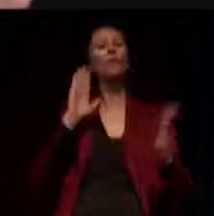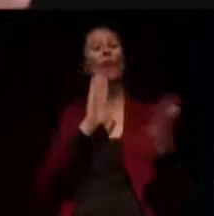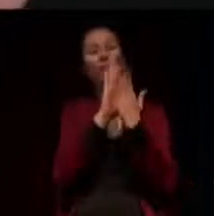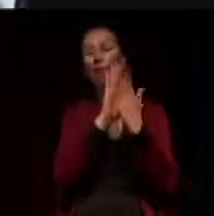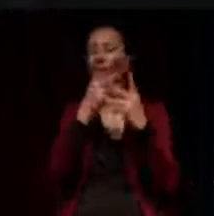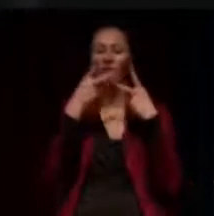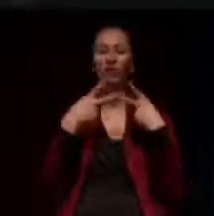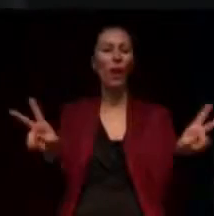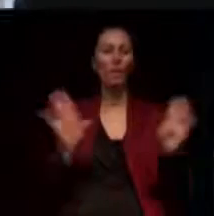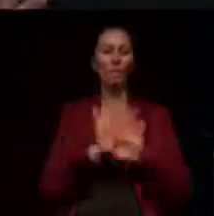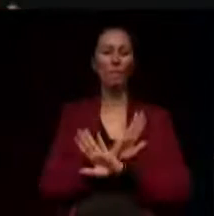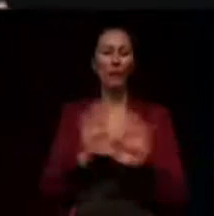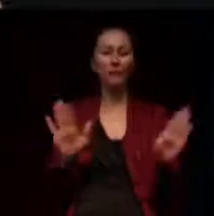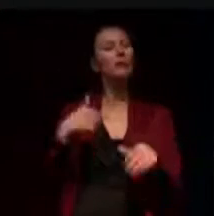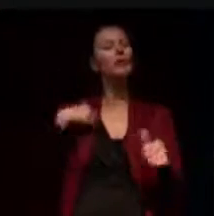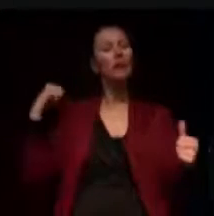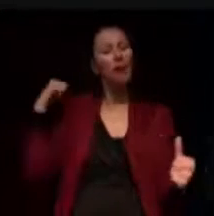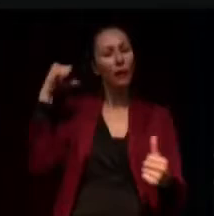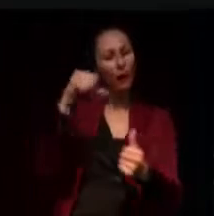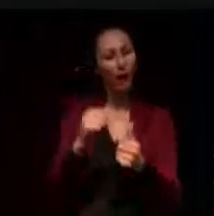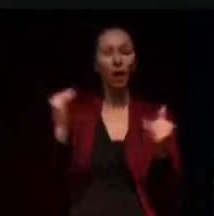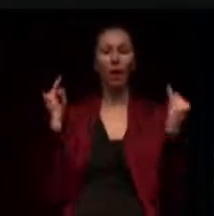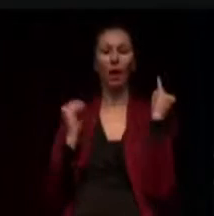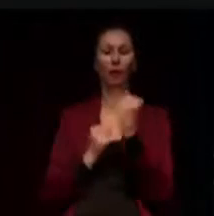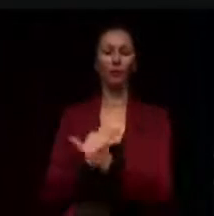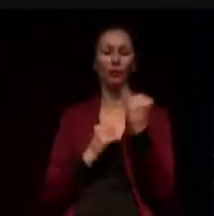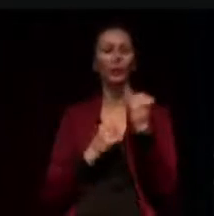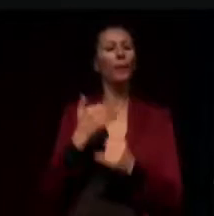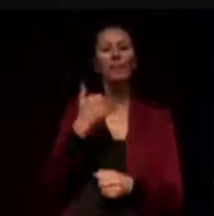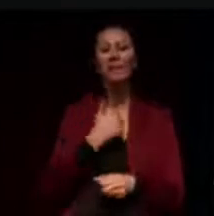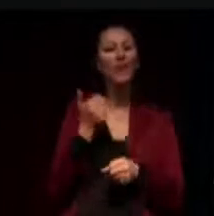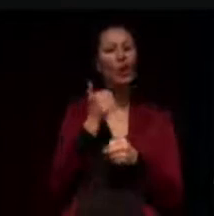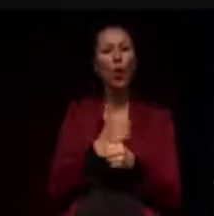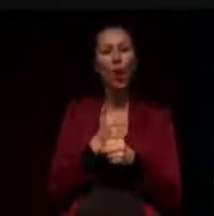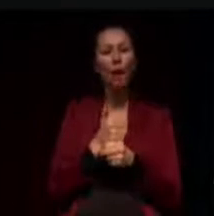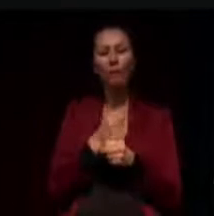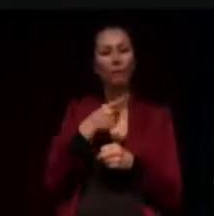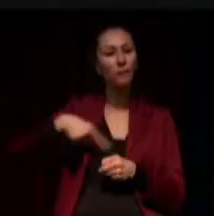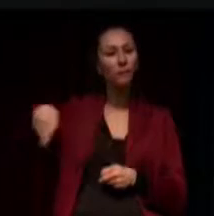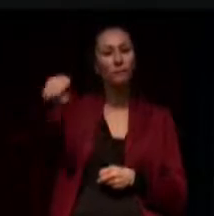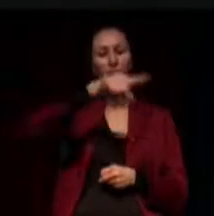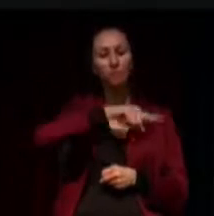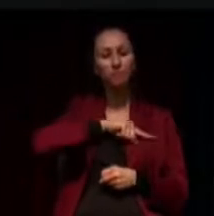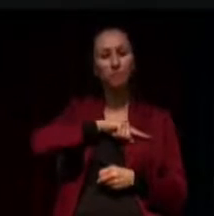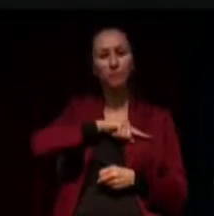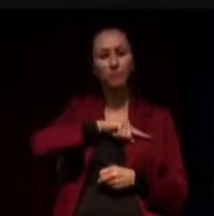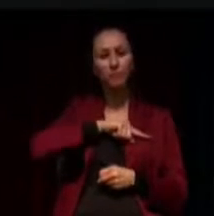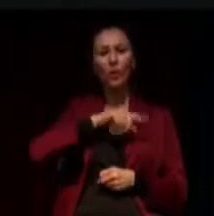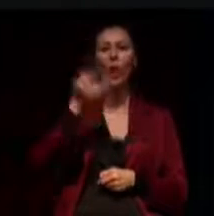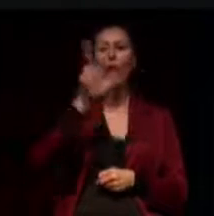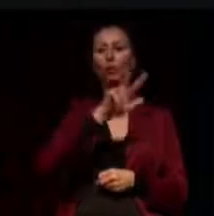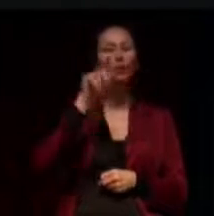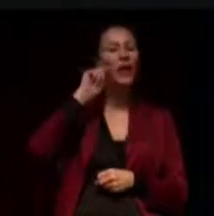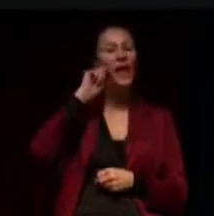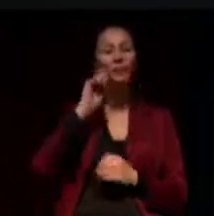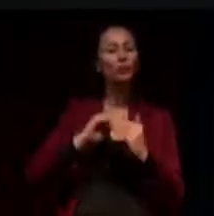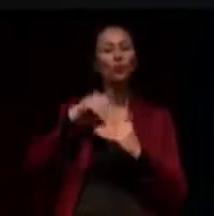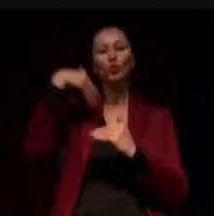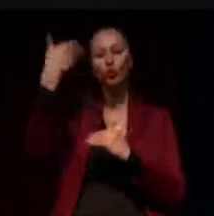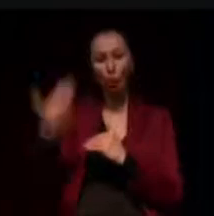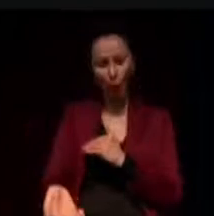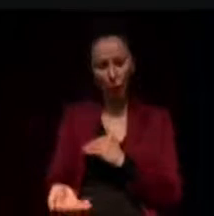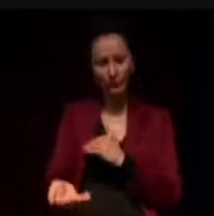etmez. Biz yine eleştireceğiz. Bize düşen görev, özellikle ve özellikle 30 Ekim